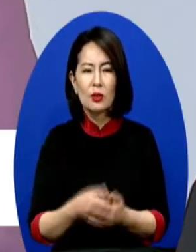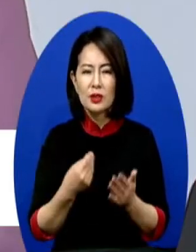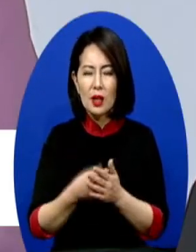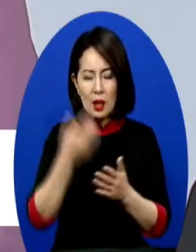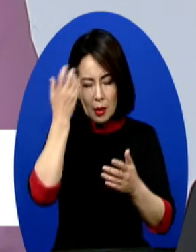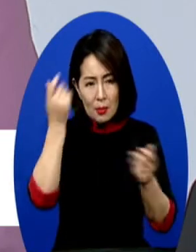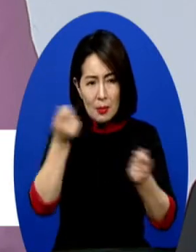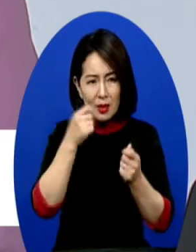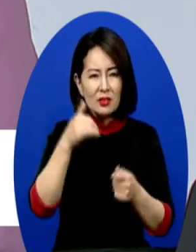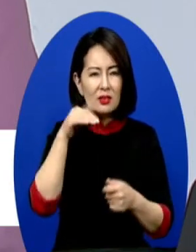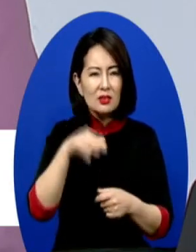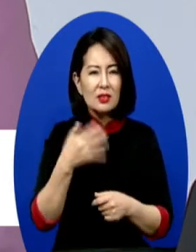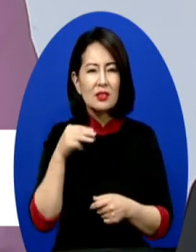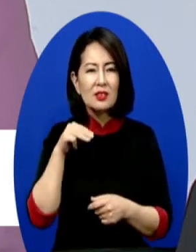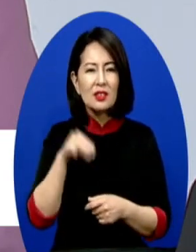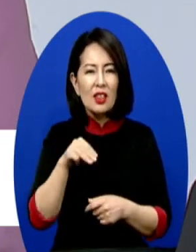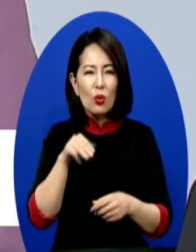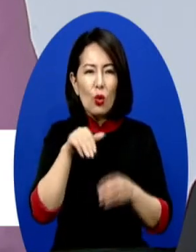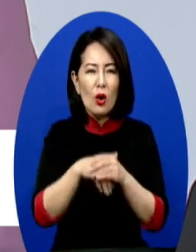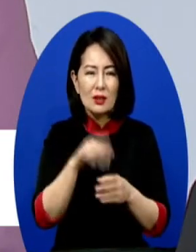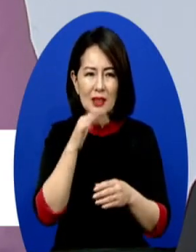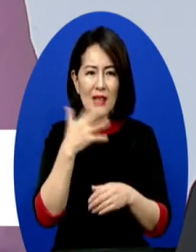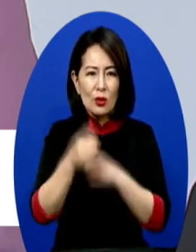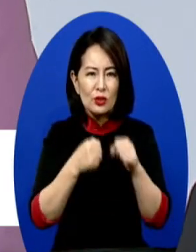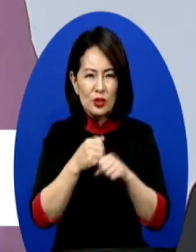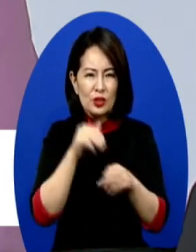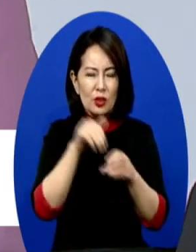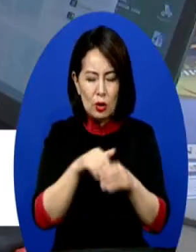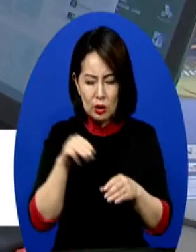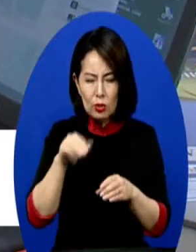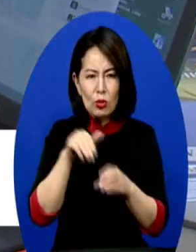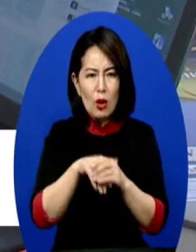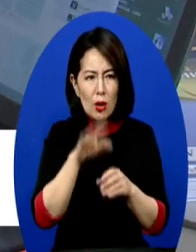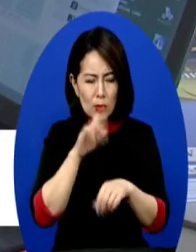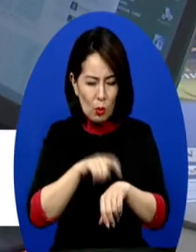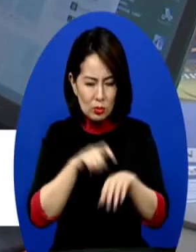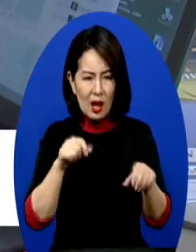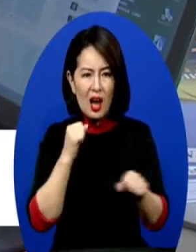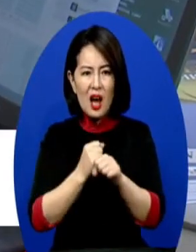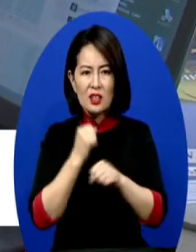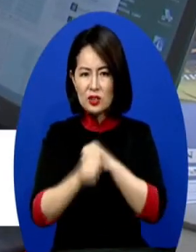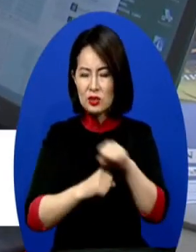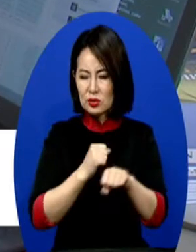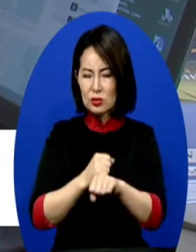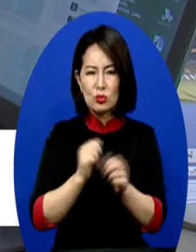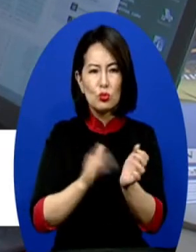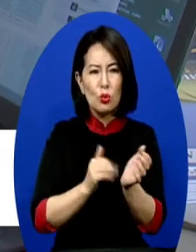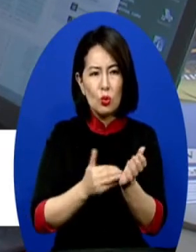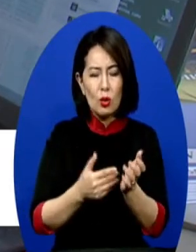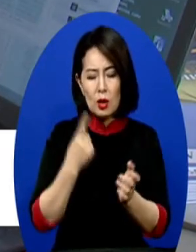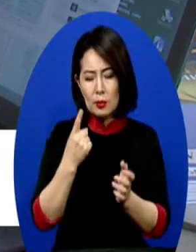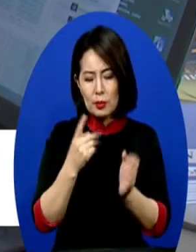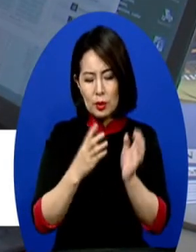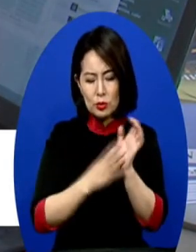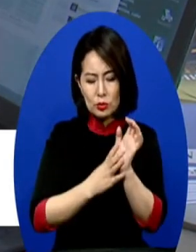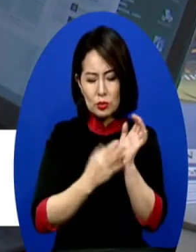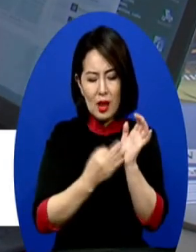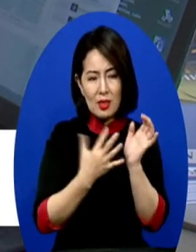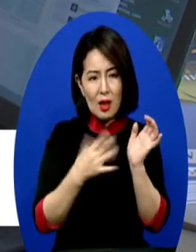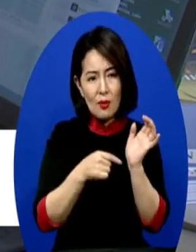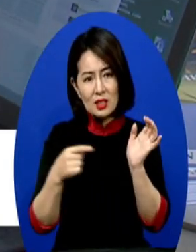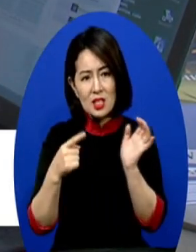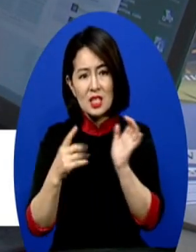Малчтын тэтгэврийн насыг 5 жилээр наашлуулсан учраас мягмар сүрэн тэтгэвртэй гарах хугацаа болжээ. Гэтэл ажилласан жил нь хүрдгүй. Тэр 1985-аас